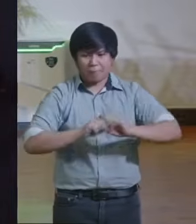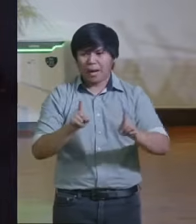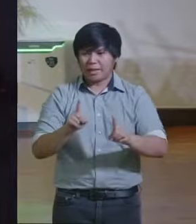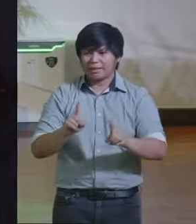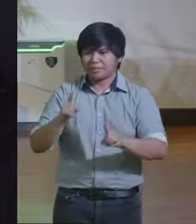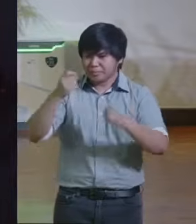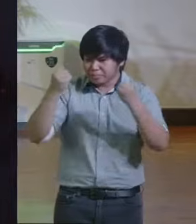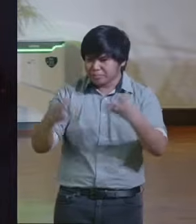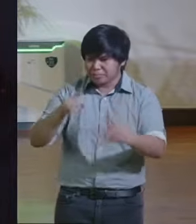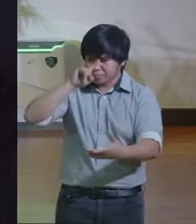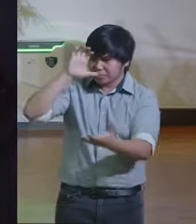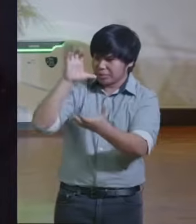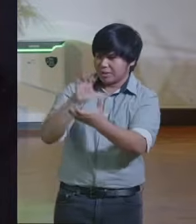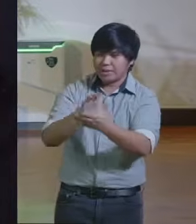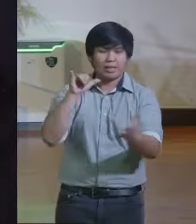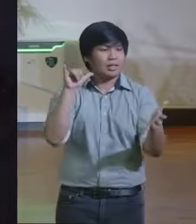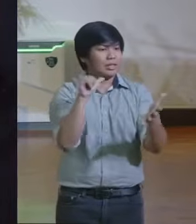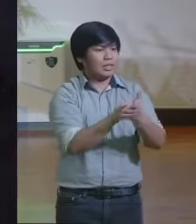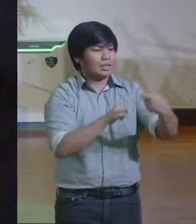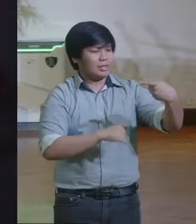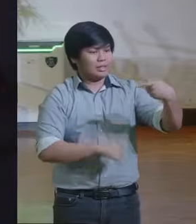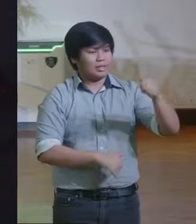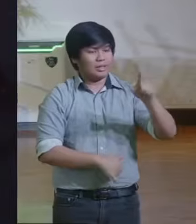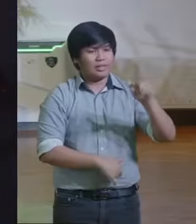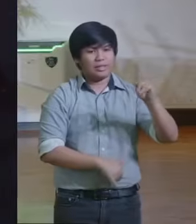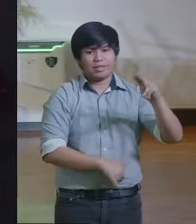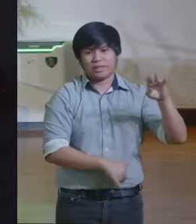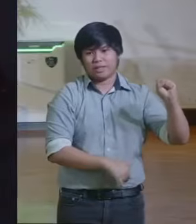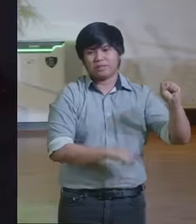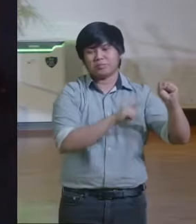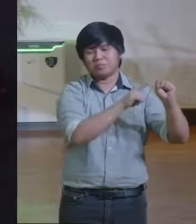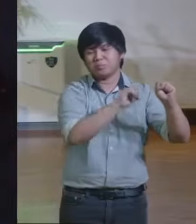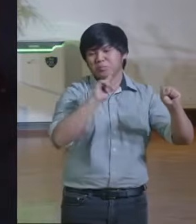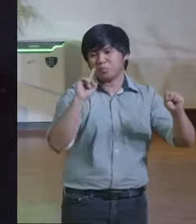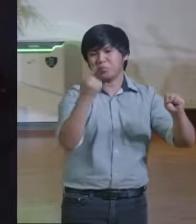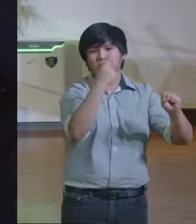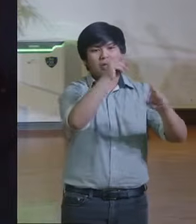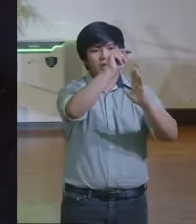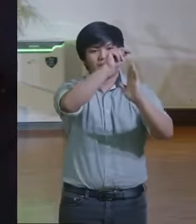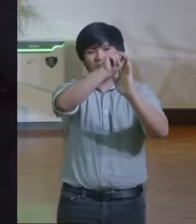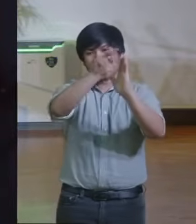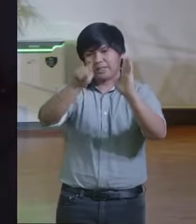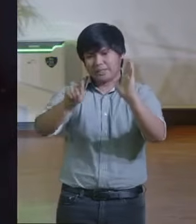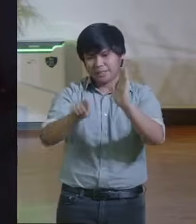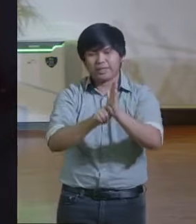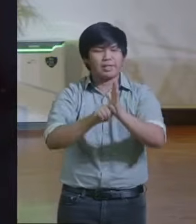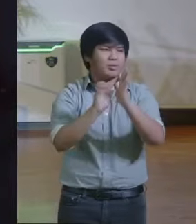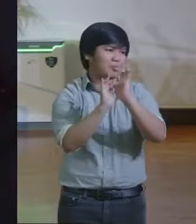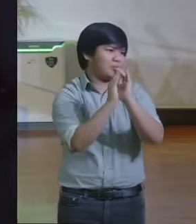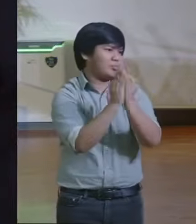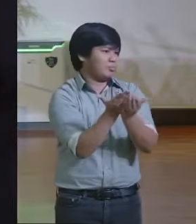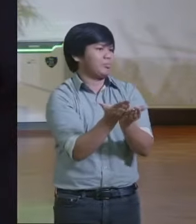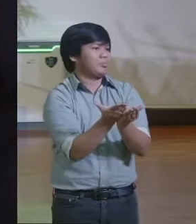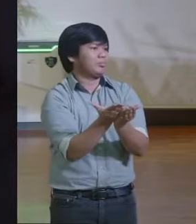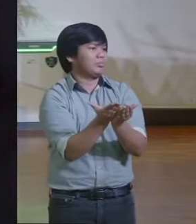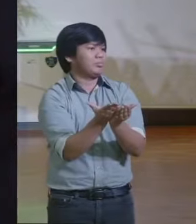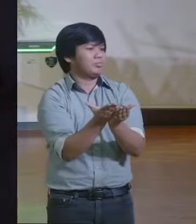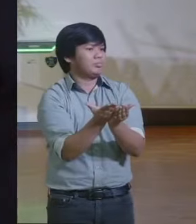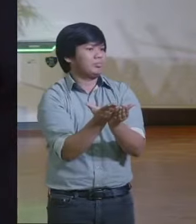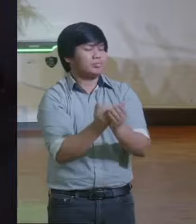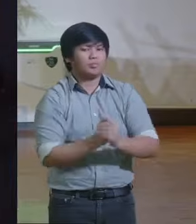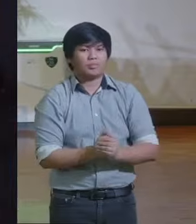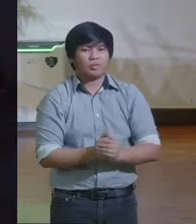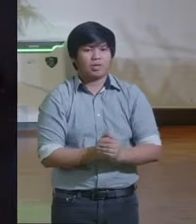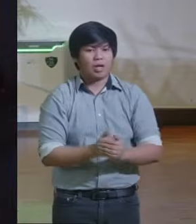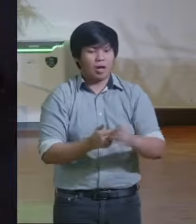pong naniniwala na ang Galatians ang nauna. Definitely nauna ang pagsulat ng Galatians sa